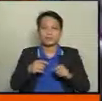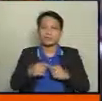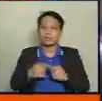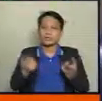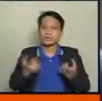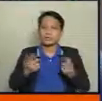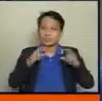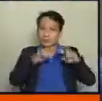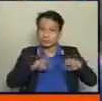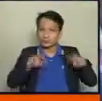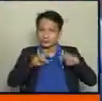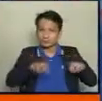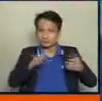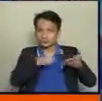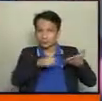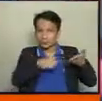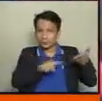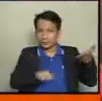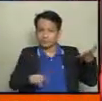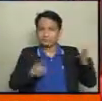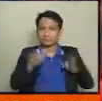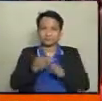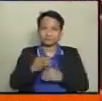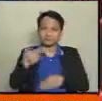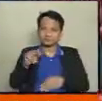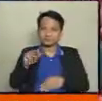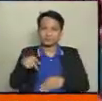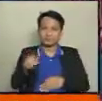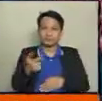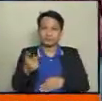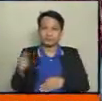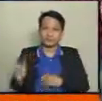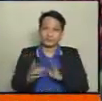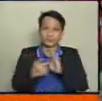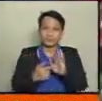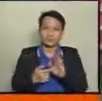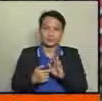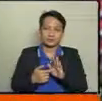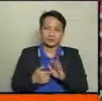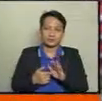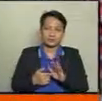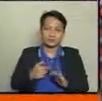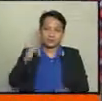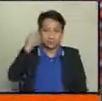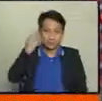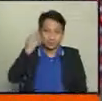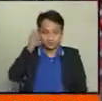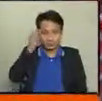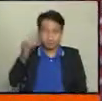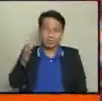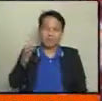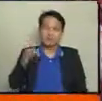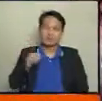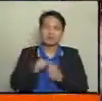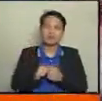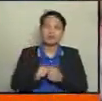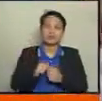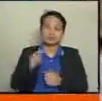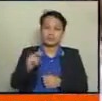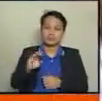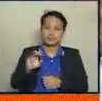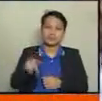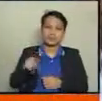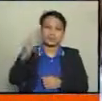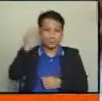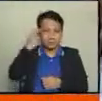ng inspection sa mga bus ang HPG sa pangunguna na lang ni Sir Junardo Carlos at ng NCR